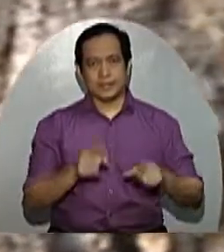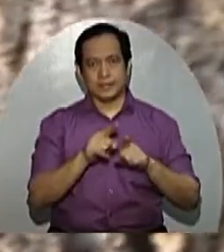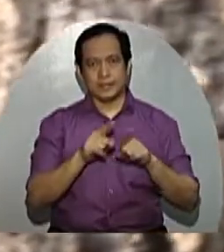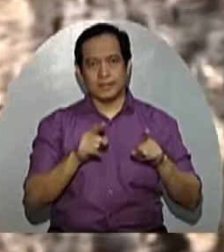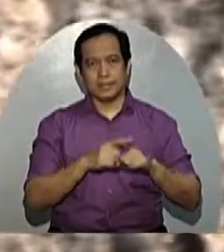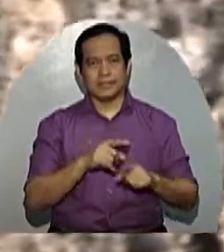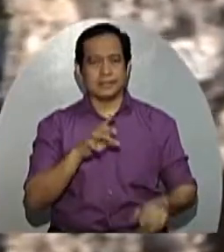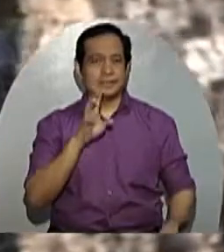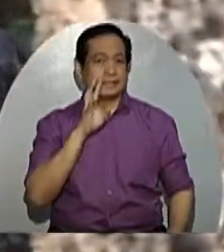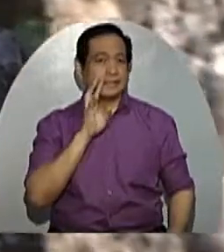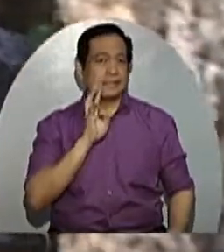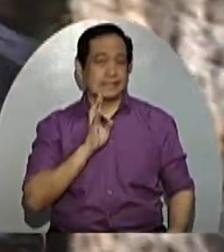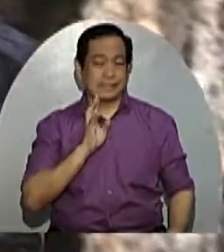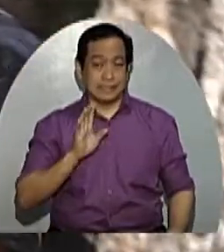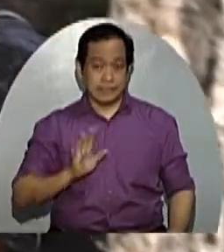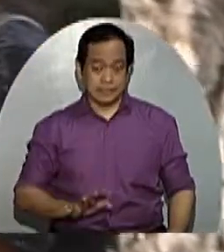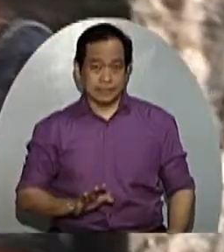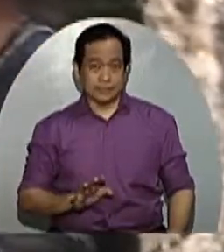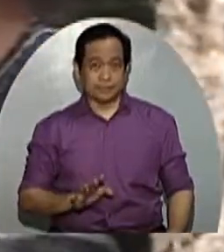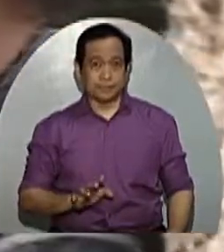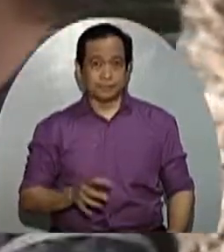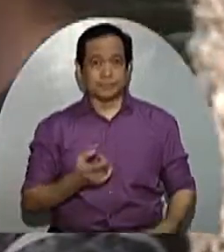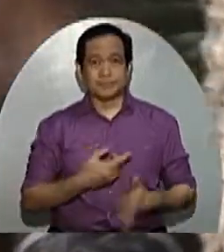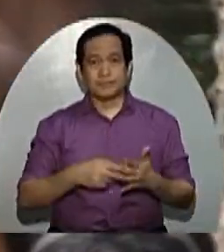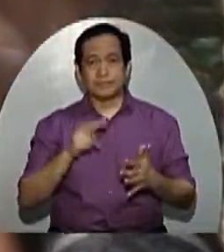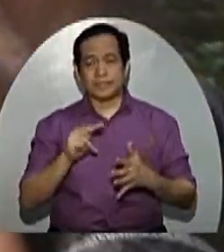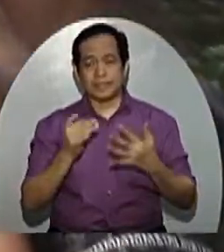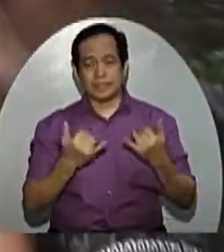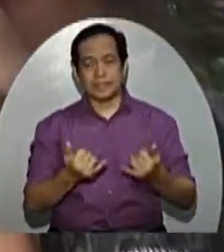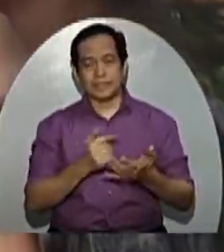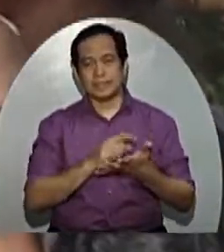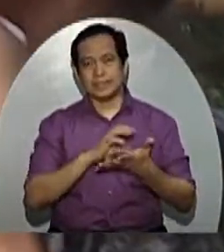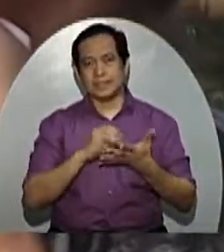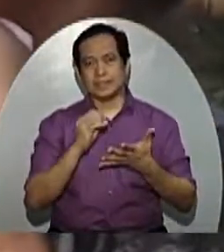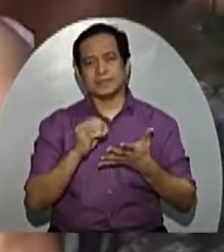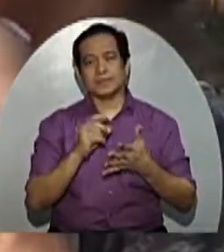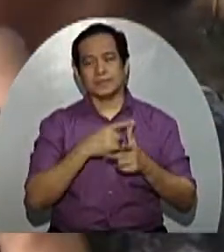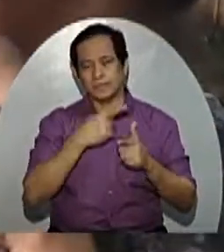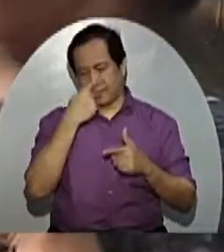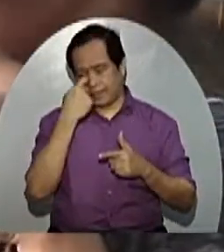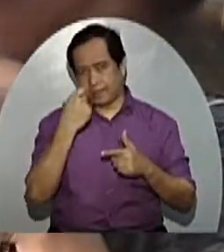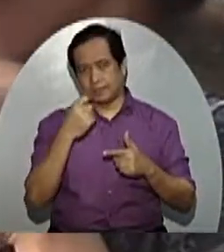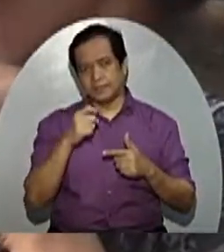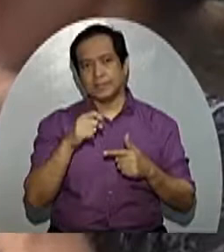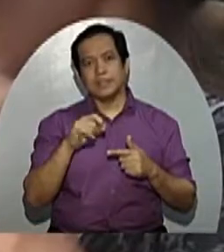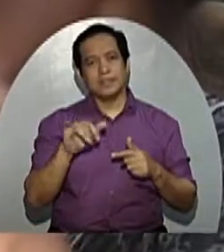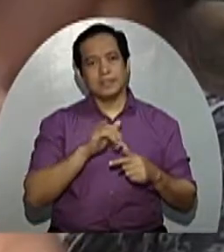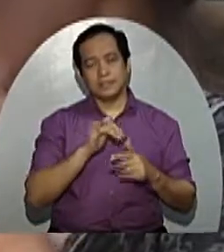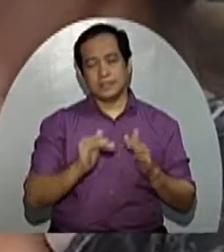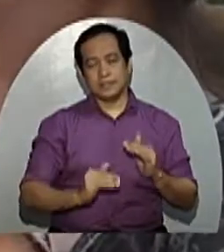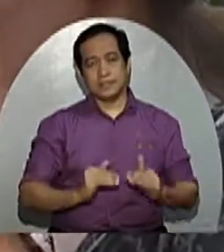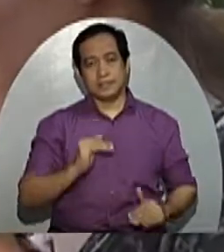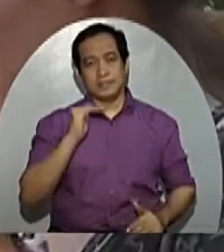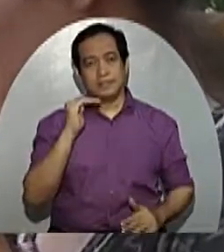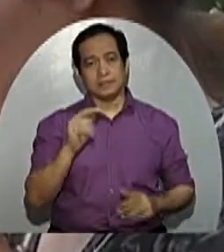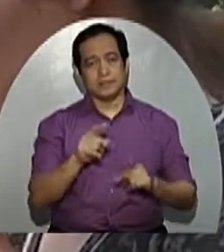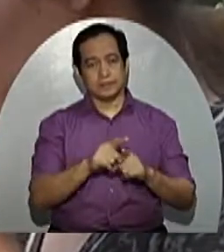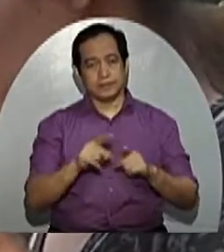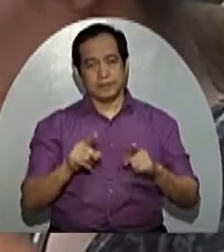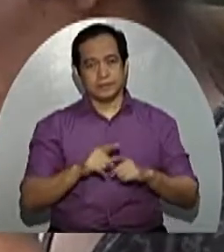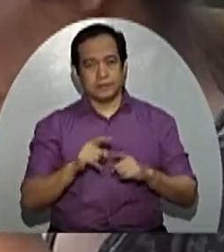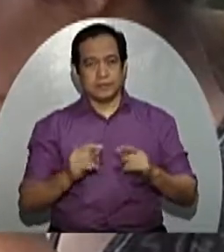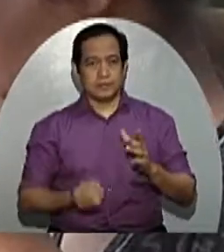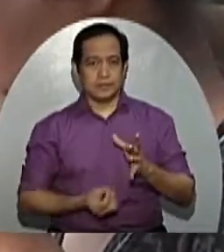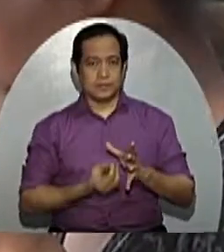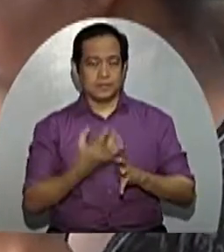Tsaka po naglalaway siya. Kinailangan tanggalin agad ang bukol dahil kasabay ng paglaki ni baby Crislyn ay ang paglaki